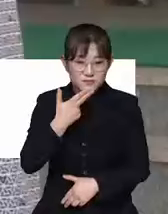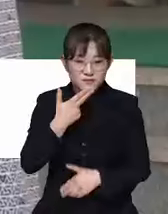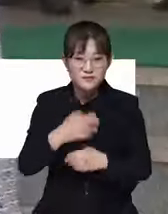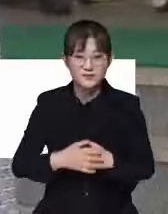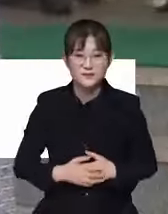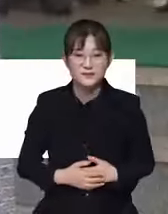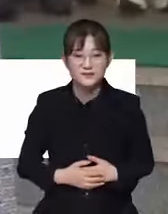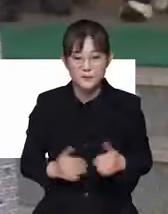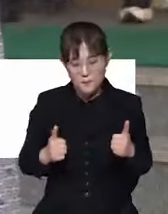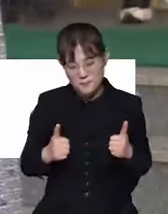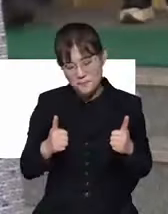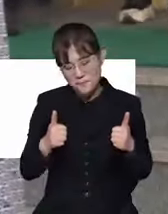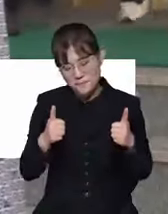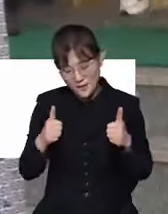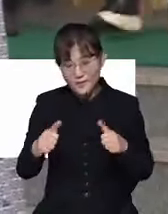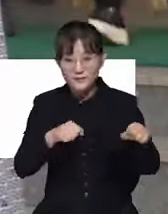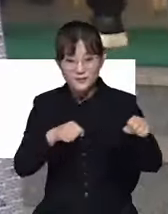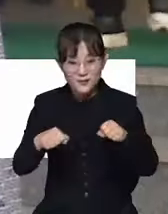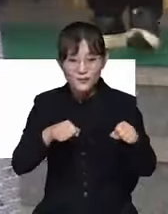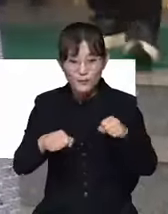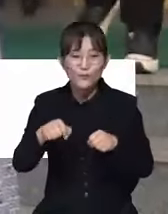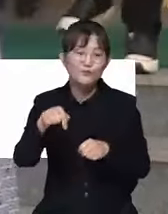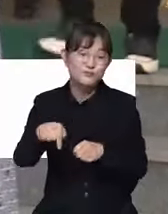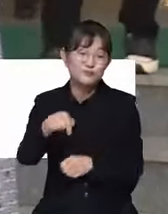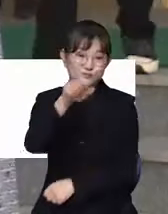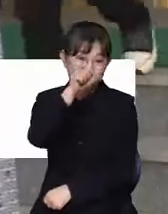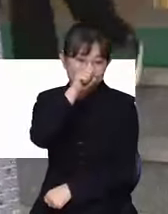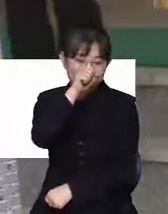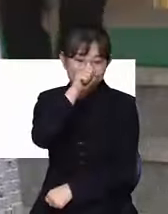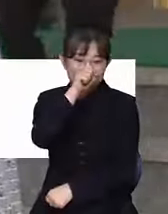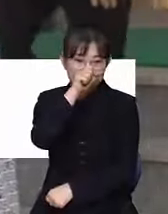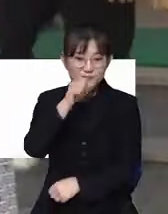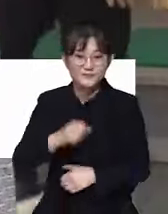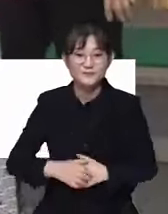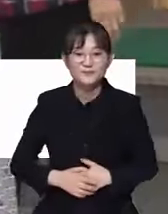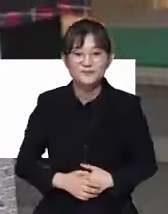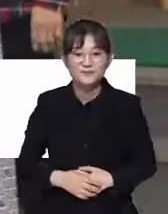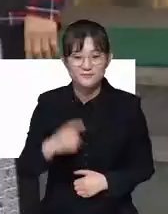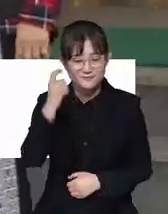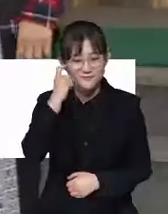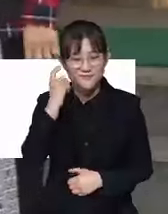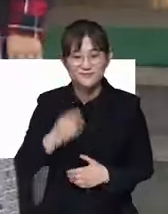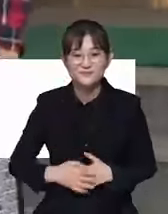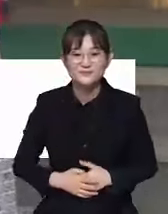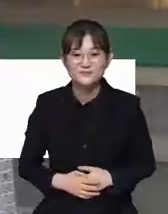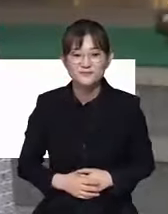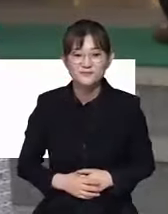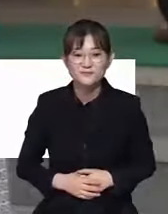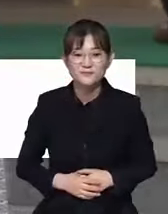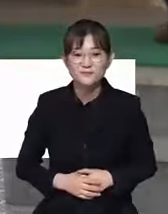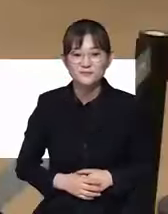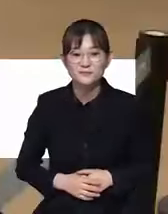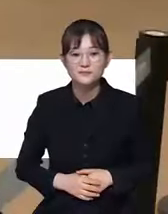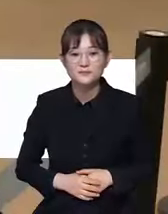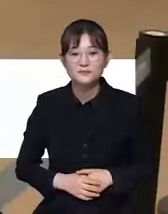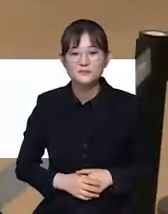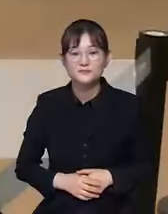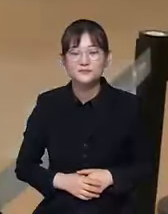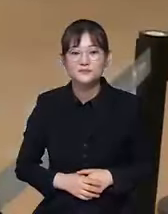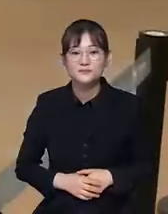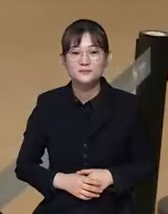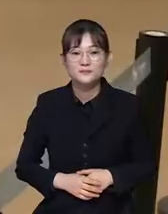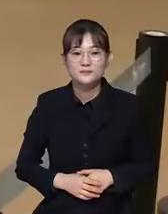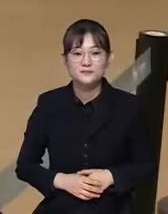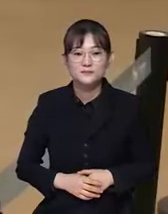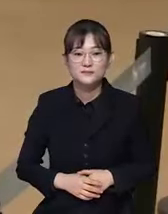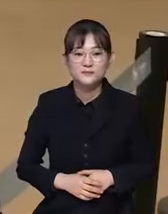없지 성실하게 힘껏 마음껏 해주시는 것이 좋다고 생각합니다